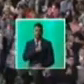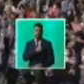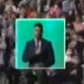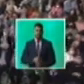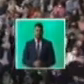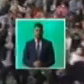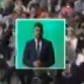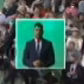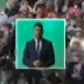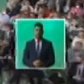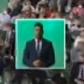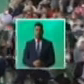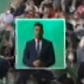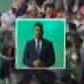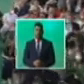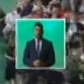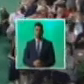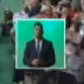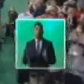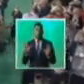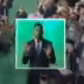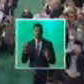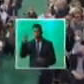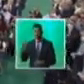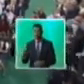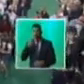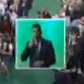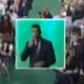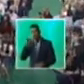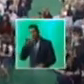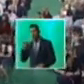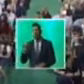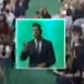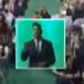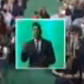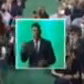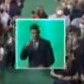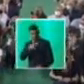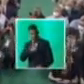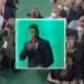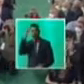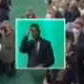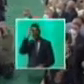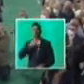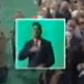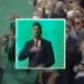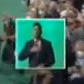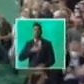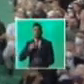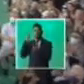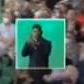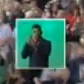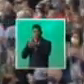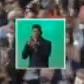τη δυναμική του ΠΑΣΟΚ, ούτε και εφόσον δεν υπάρχει και δεν έχει προηγηθεί η συζήτηση βάσω των προγραμμάτων των